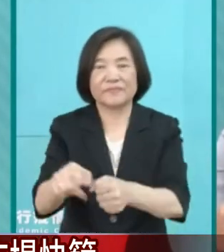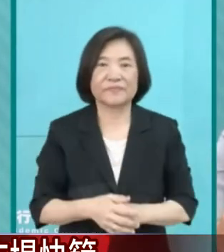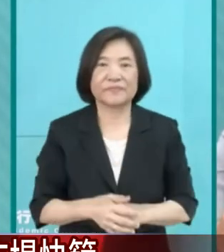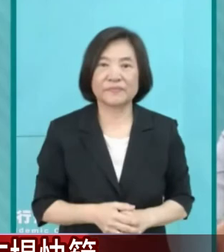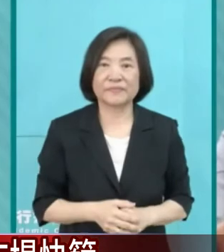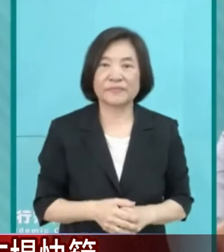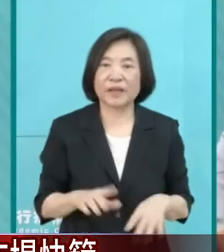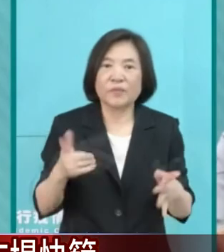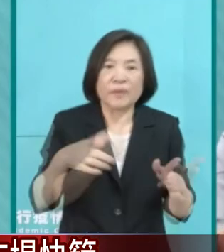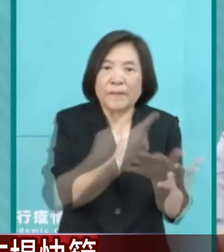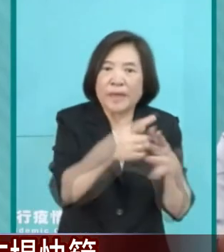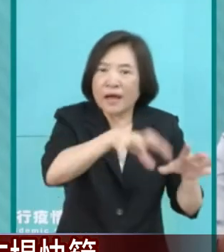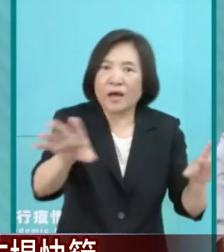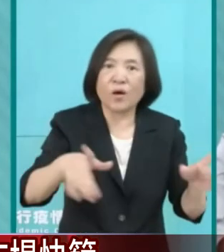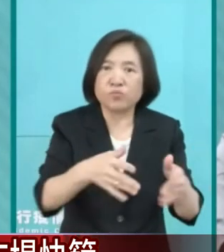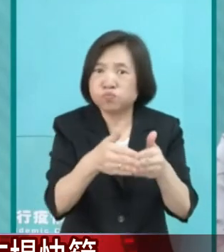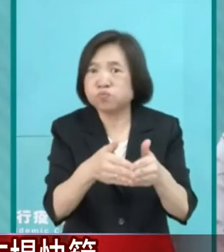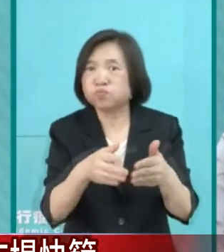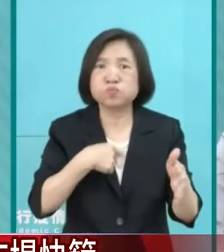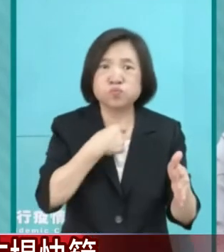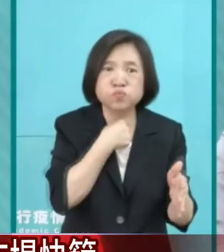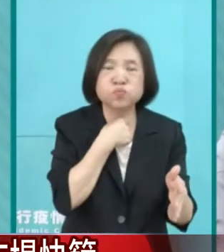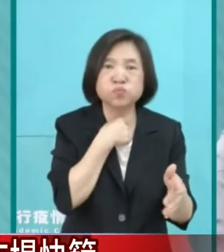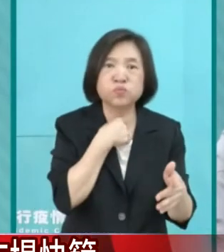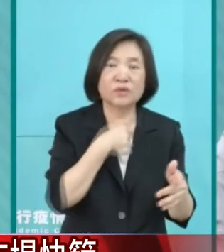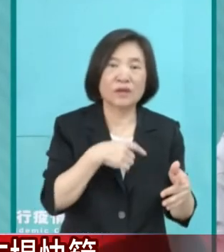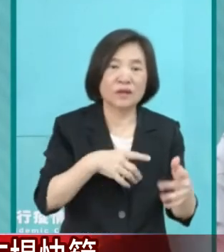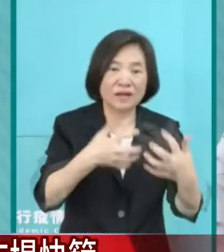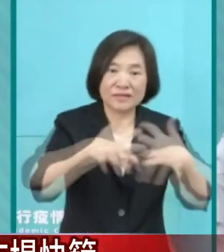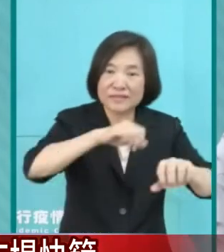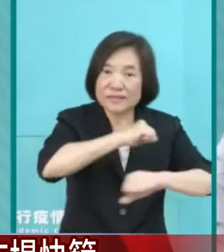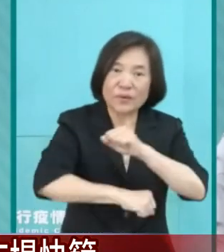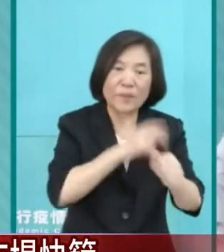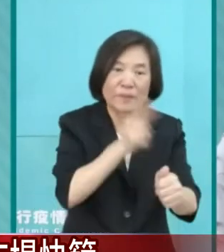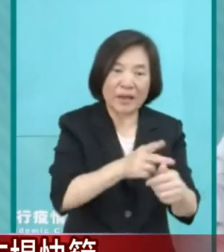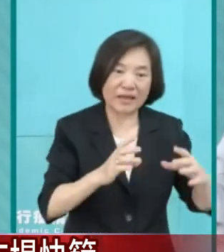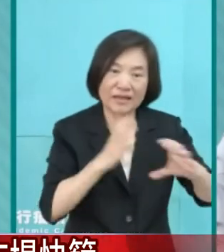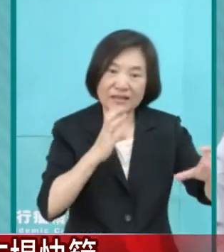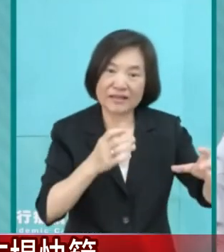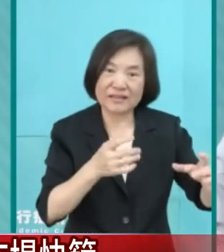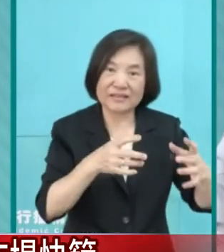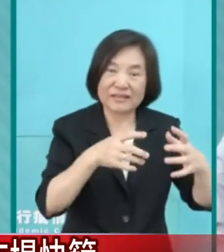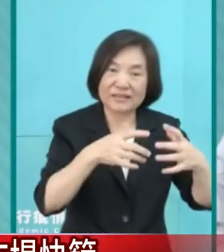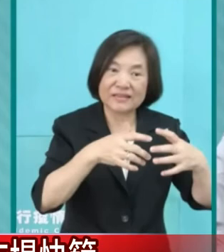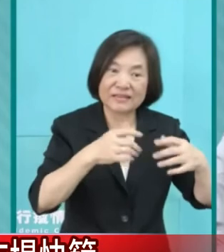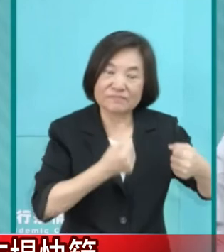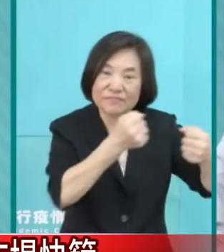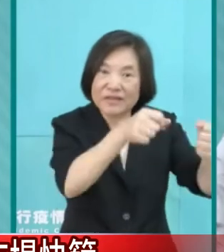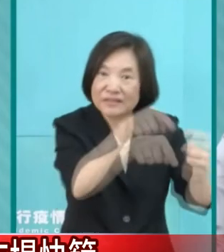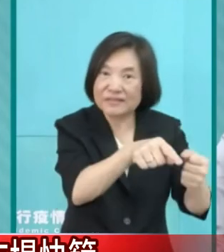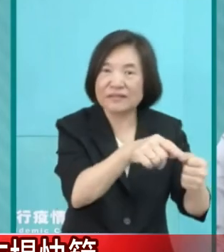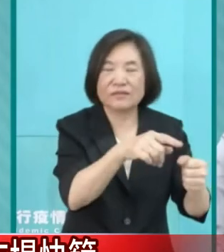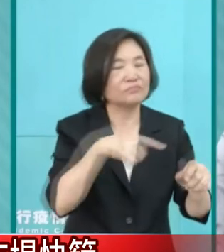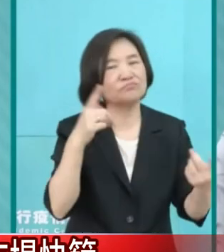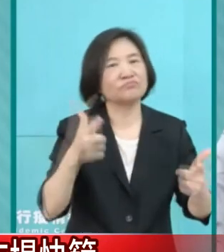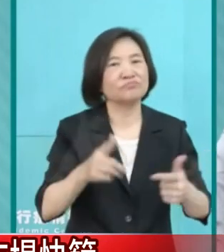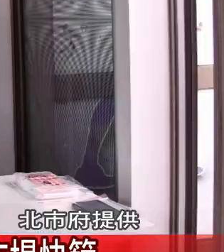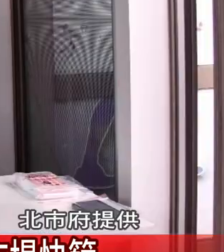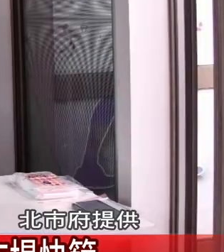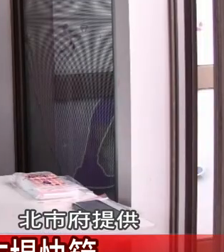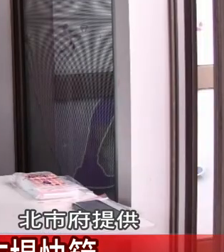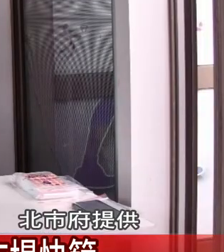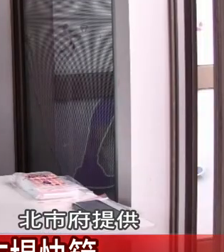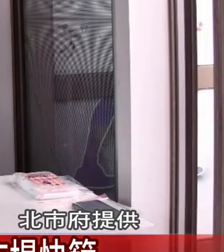一个有相关的需要快筛的数量的人就可以调动所谓的快筛队